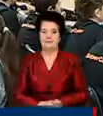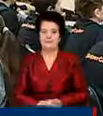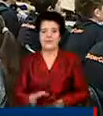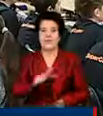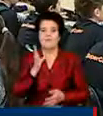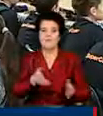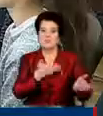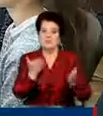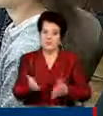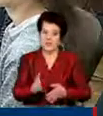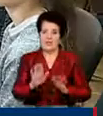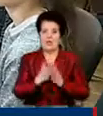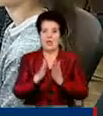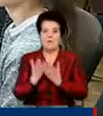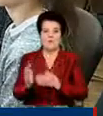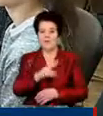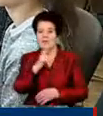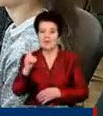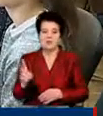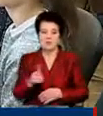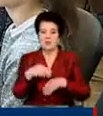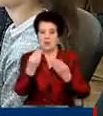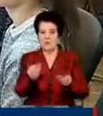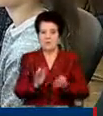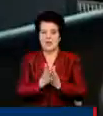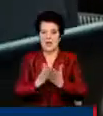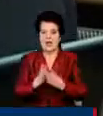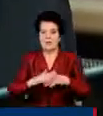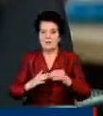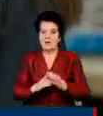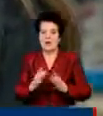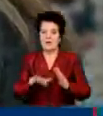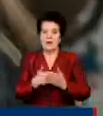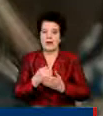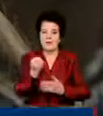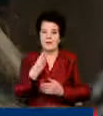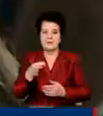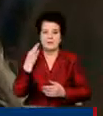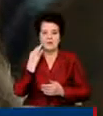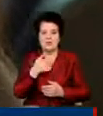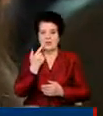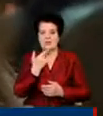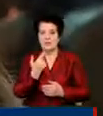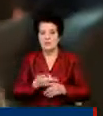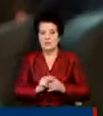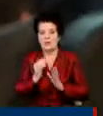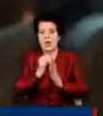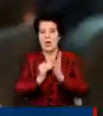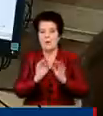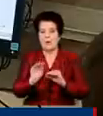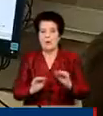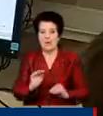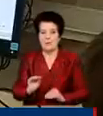Au fost invitați la bibliotecă, dar nu le-a pus nimeni cartea în mână. Mai mulți copii de până la 14 ani au învățat azi primele elemente de programare